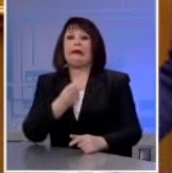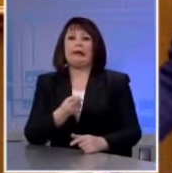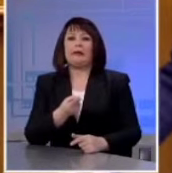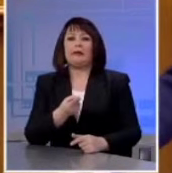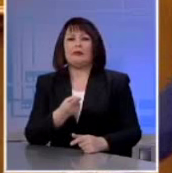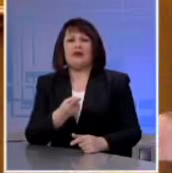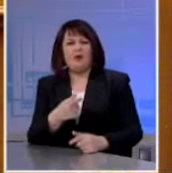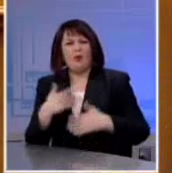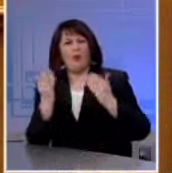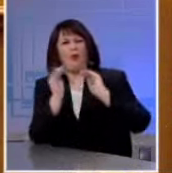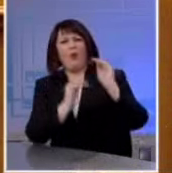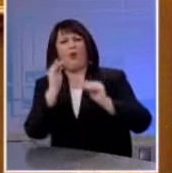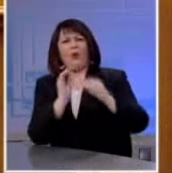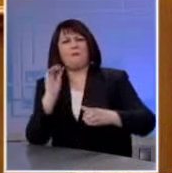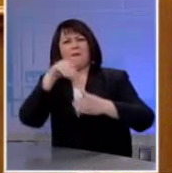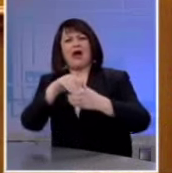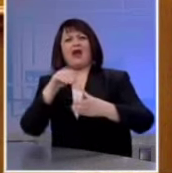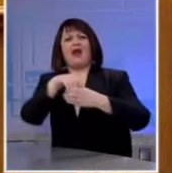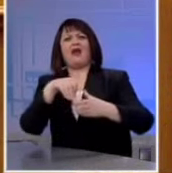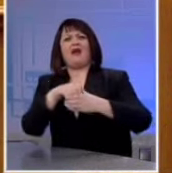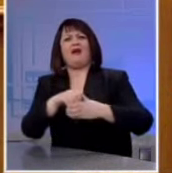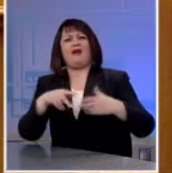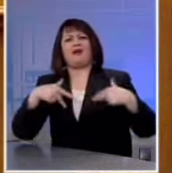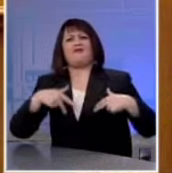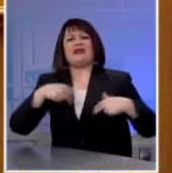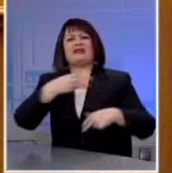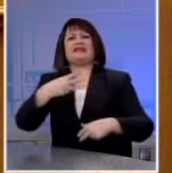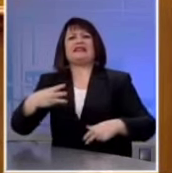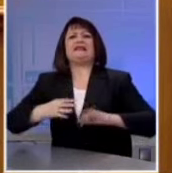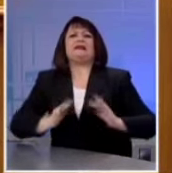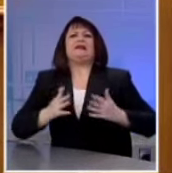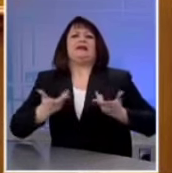εγείρει ερωτήματα περί παρεμβάσεων της κυβέρνησης στη δικαιοσύνη.